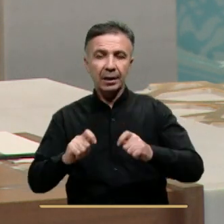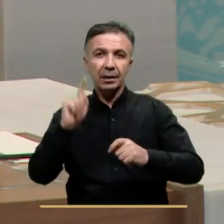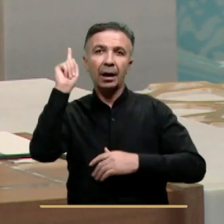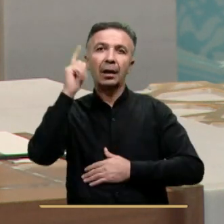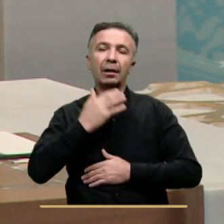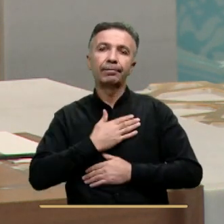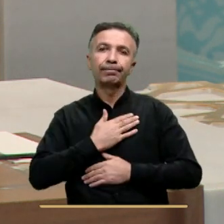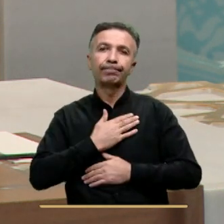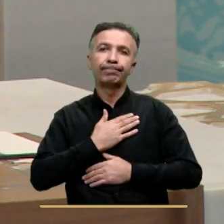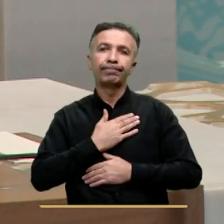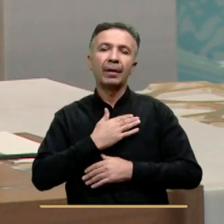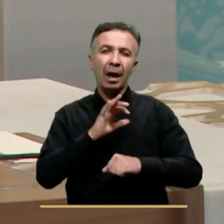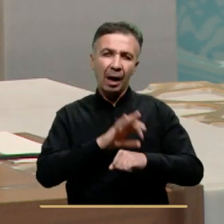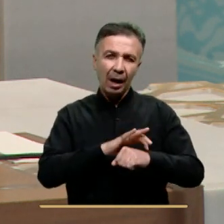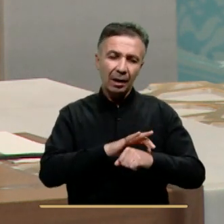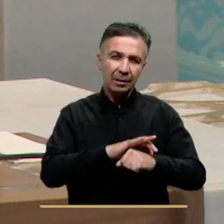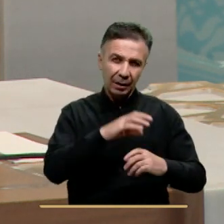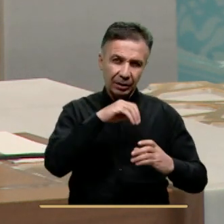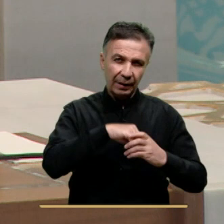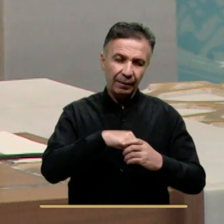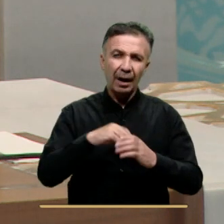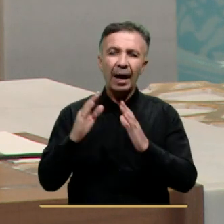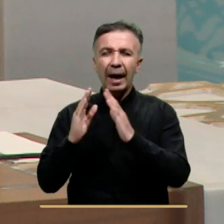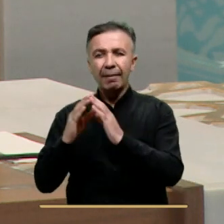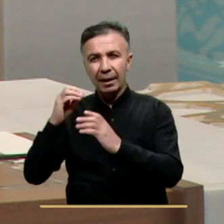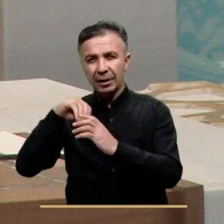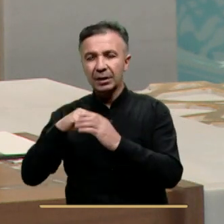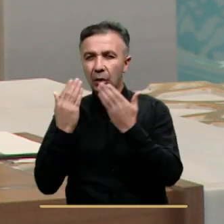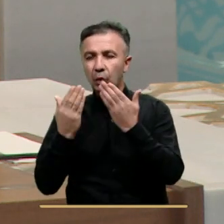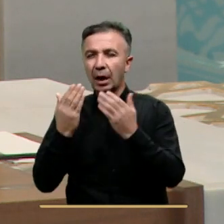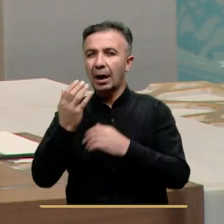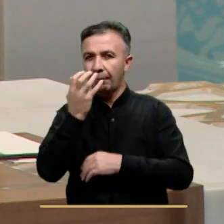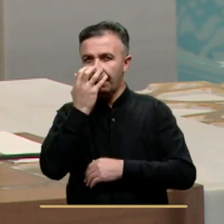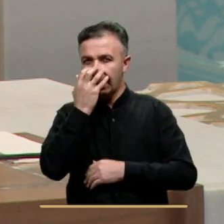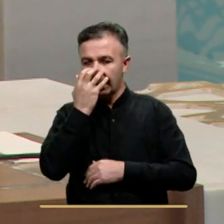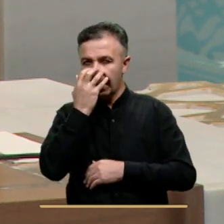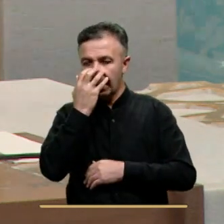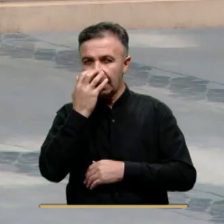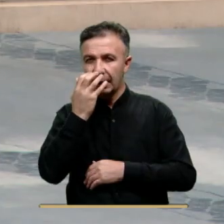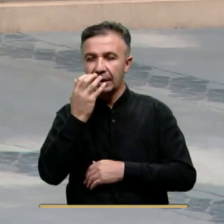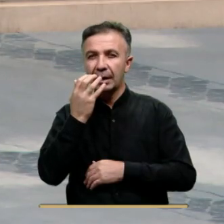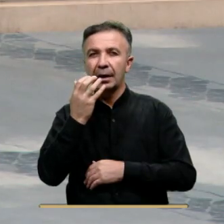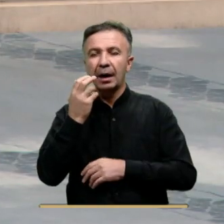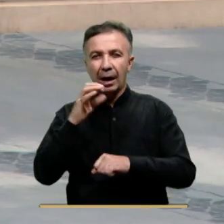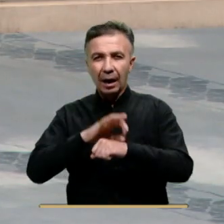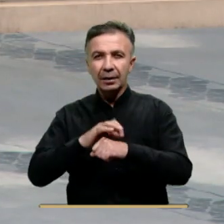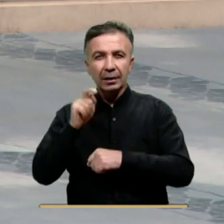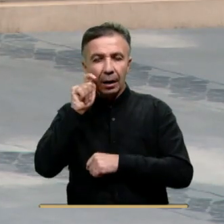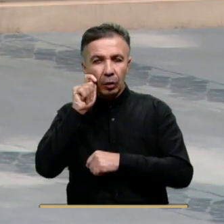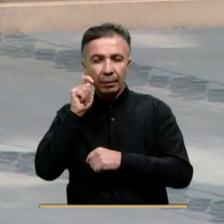eylesin hastanelerde ve evlerinde dua bekleyen Mümin kardeşlerimize acilen şifalar